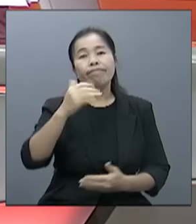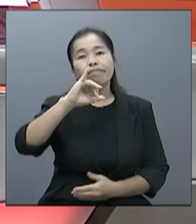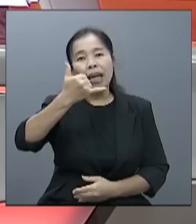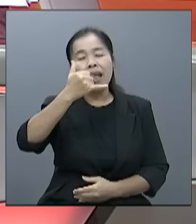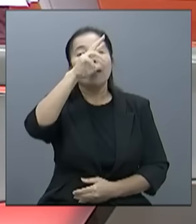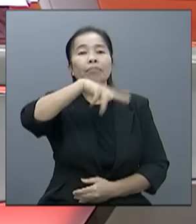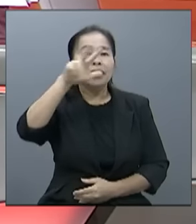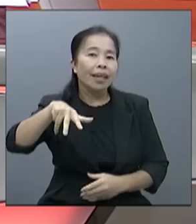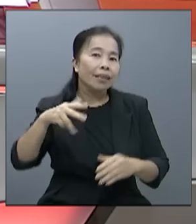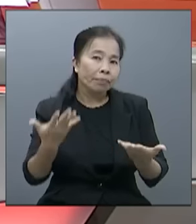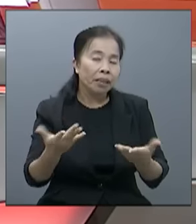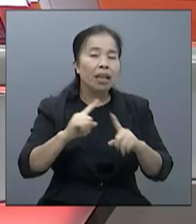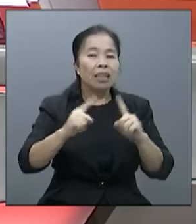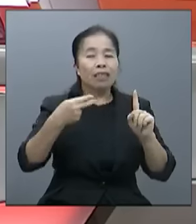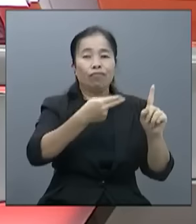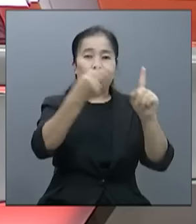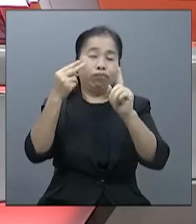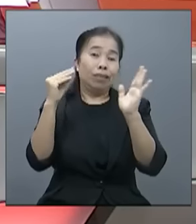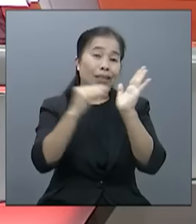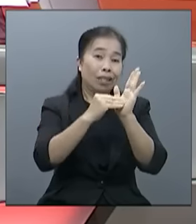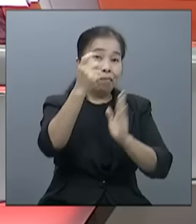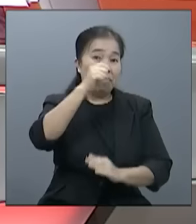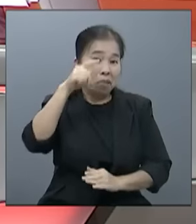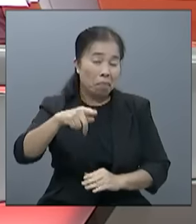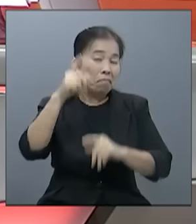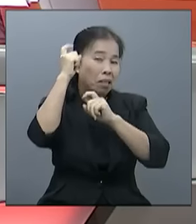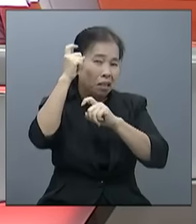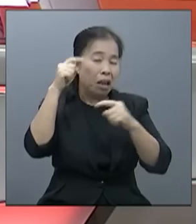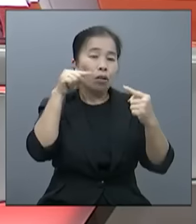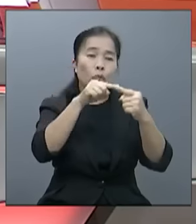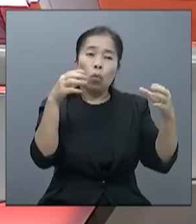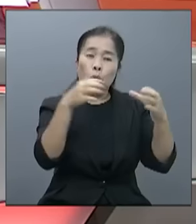ายที่สุดดิจิทัลวอลเล็ตมันจะกลายเป็นจุดเสี่ยงสำหรับเพื่อไทยสำหรับคุณแพทองธารด้วยหรือเปล่าค่ะ